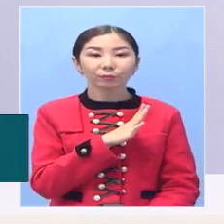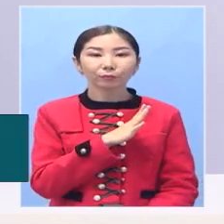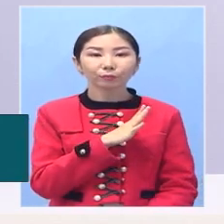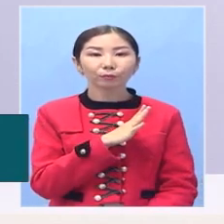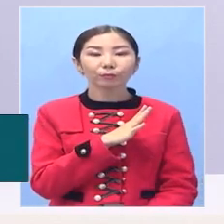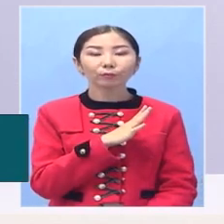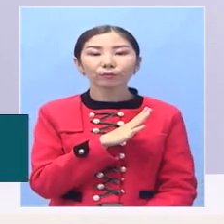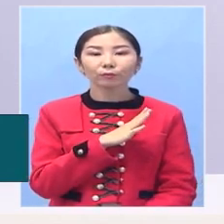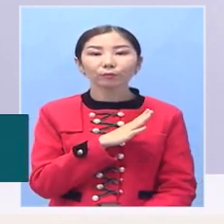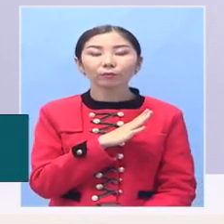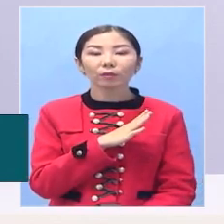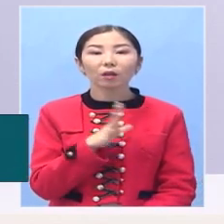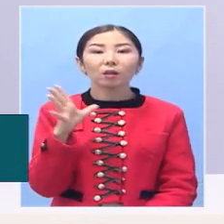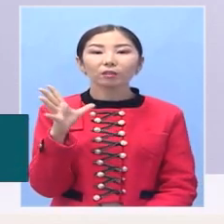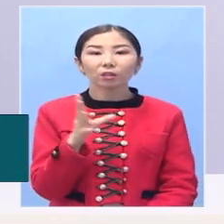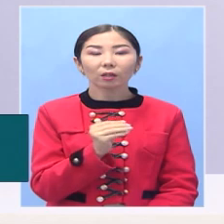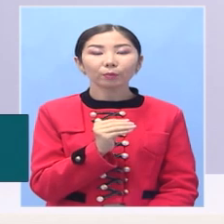Енді жалпы